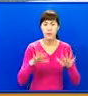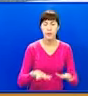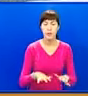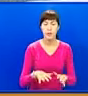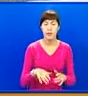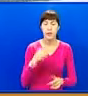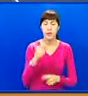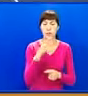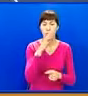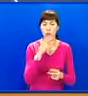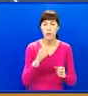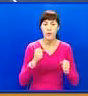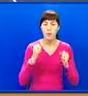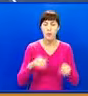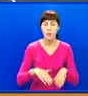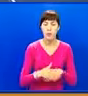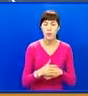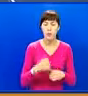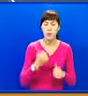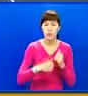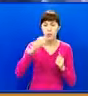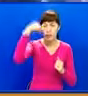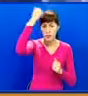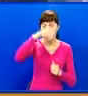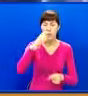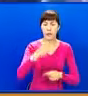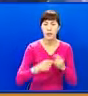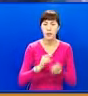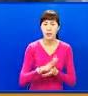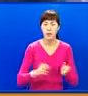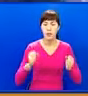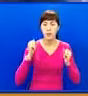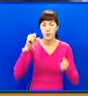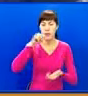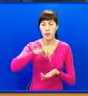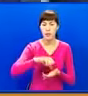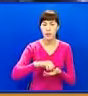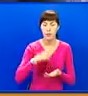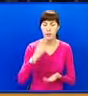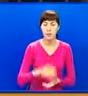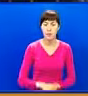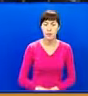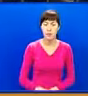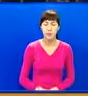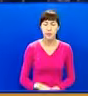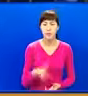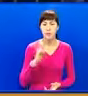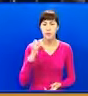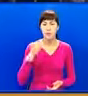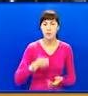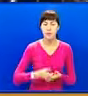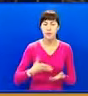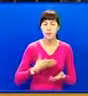тұрмыз. Енді кезекте осы спортты жаңғыртып, жыл сайын дәстүрлі түрде ойнауға спортшылар барымызды саламыз дейді. Ұлттық құндылықтарымыз ғой бұлар.